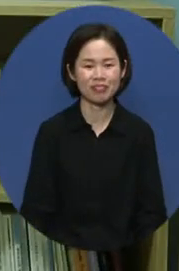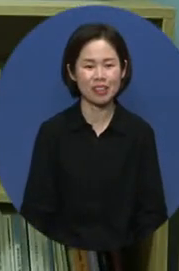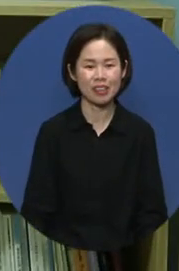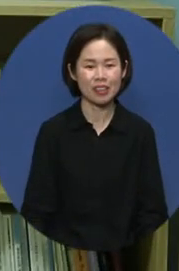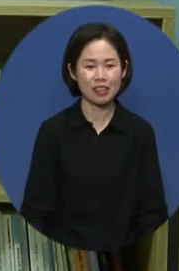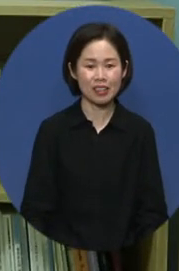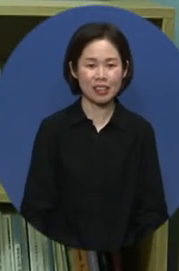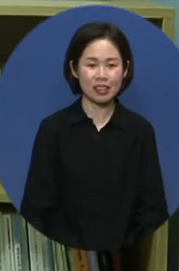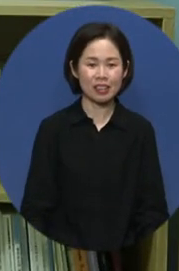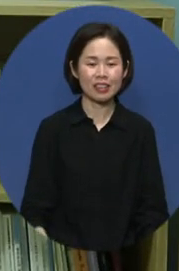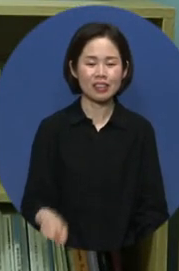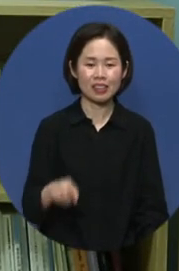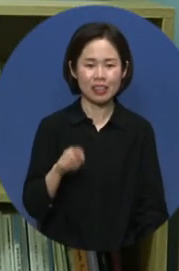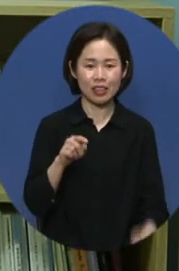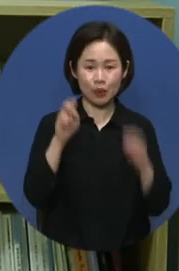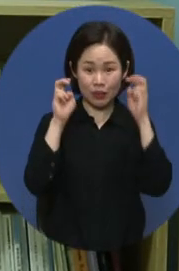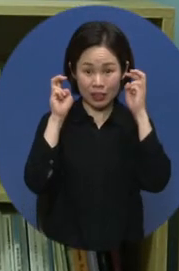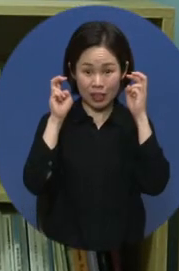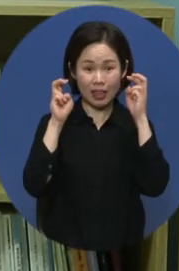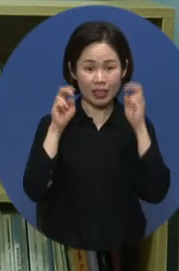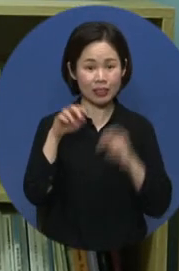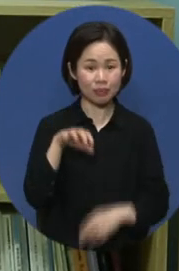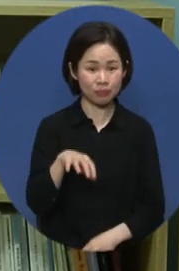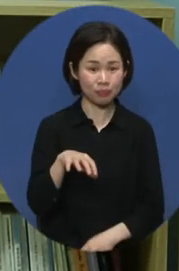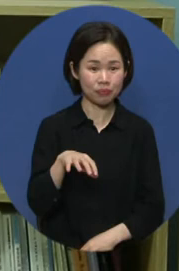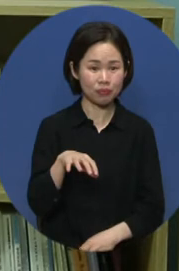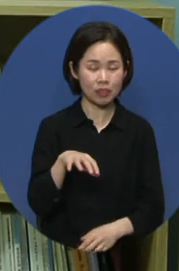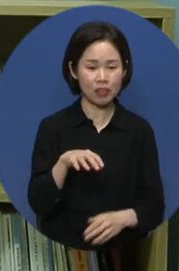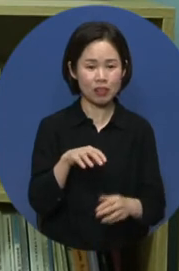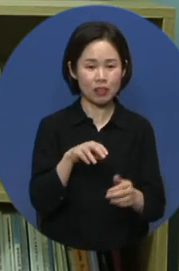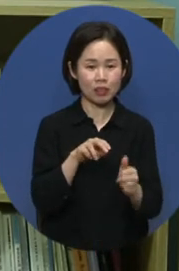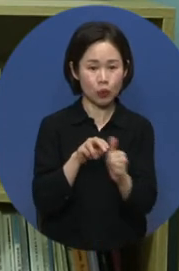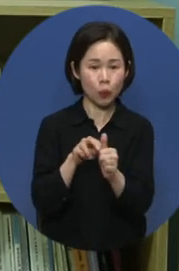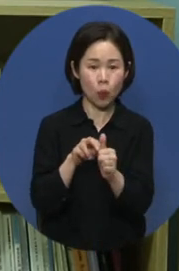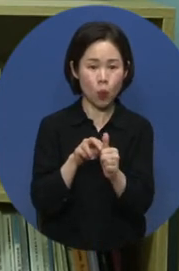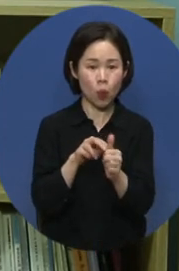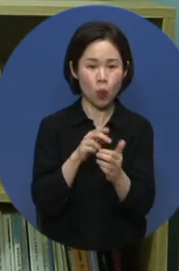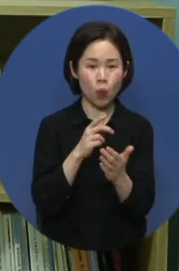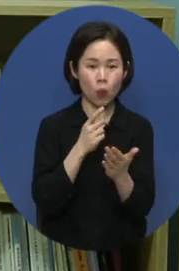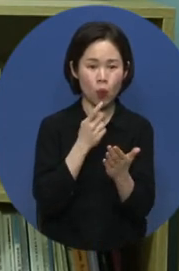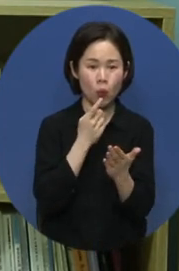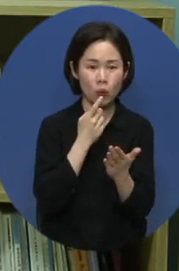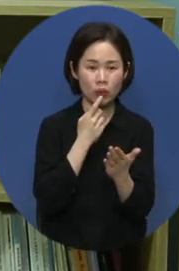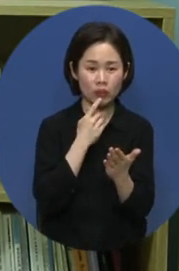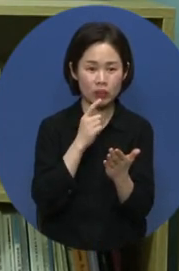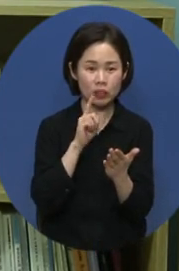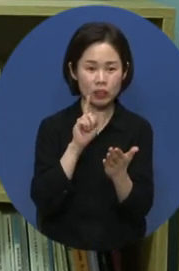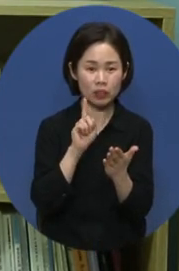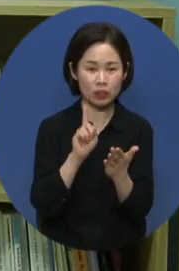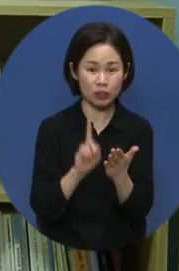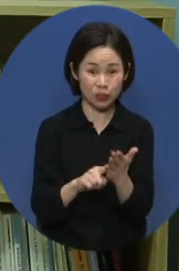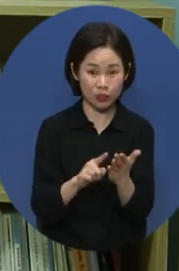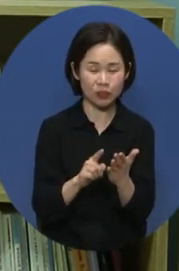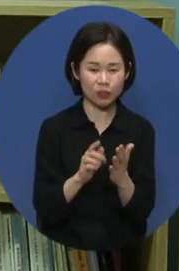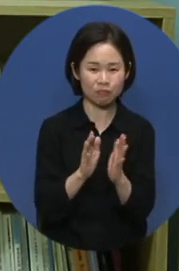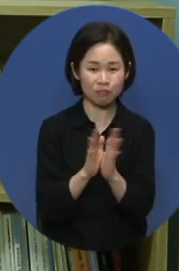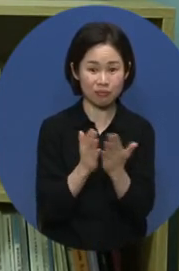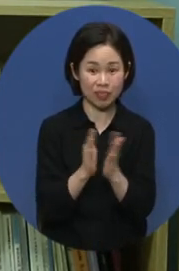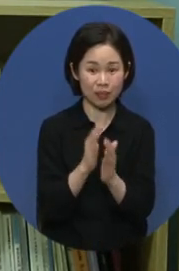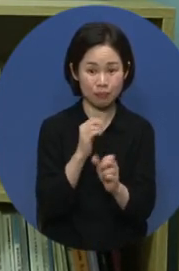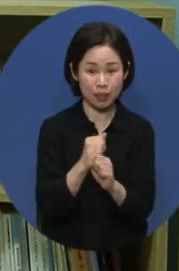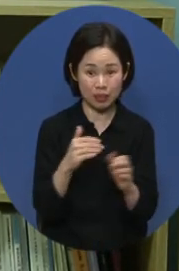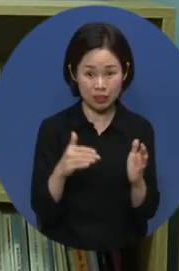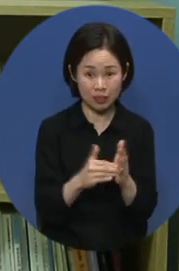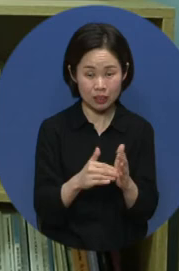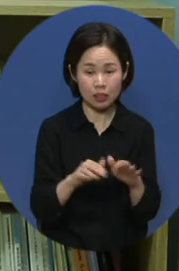소소한 소통에서 그 쉬운 정보들에 관한 뭐 출간물들을 많이 만드셨잖아요. 지금까지